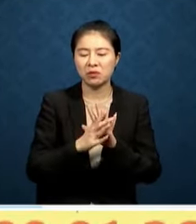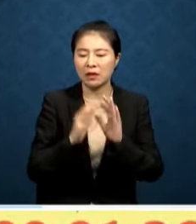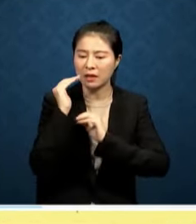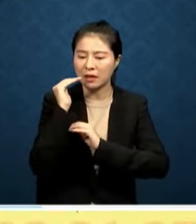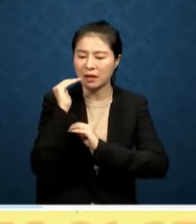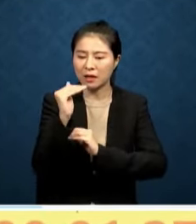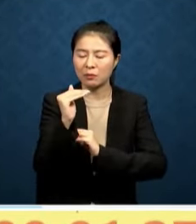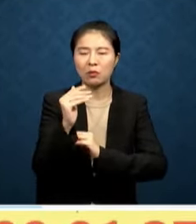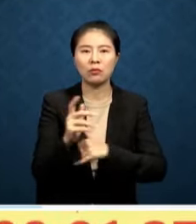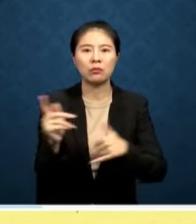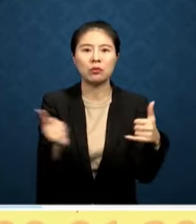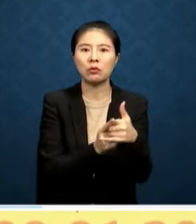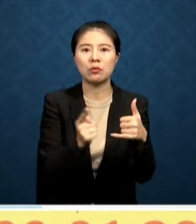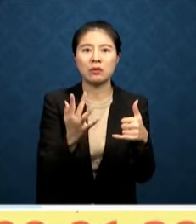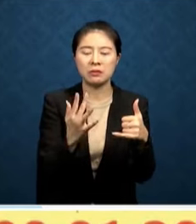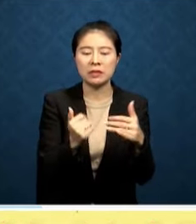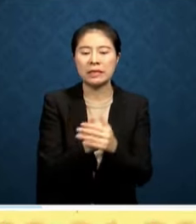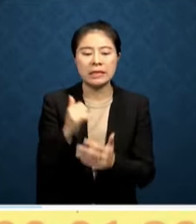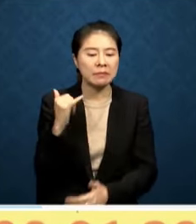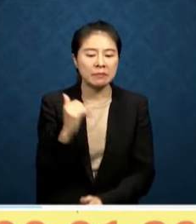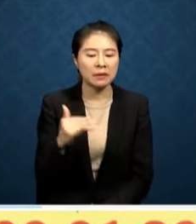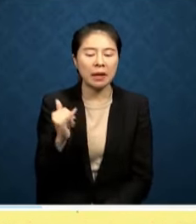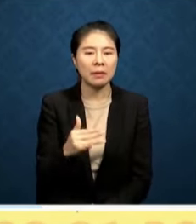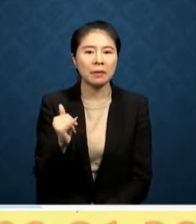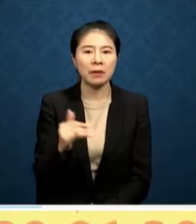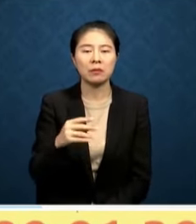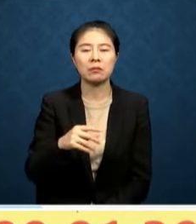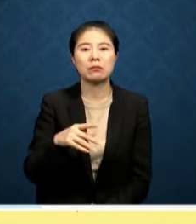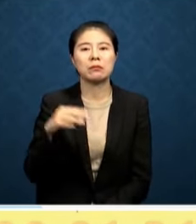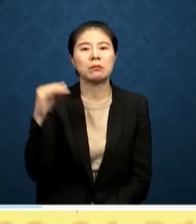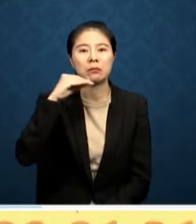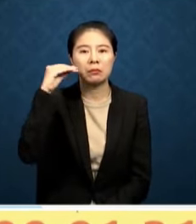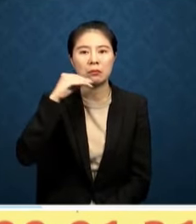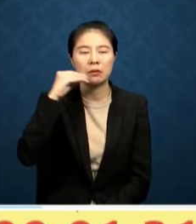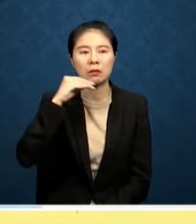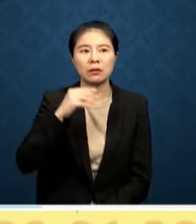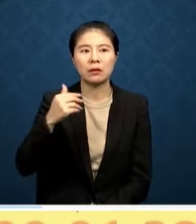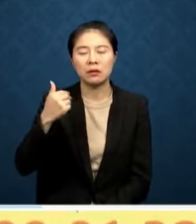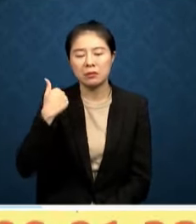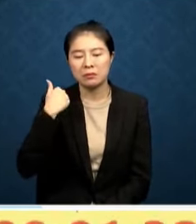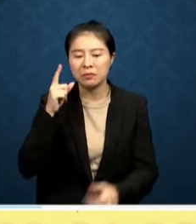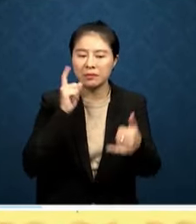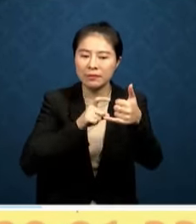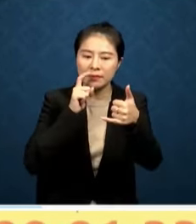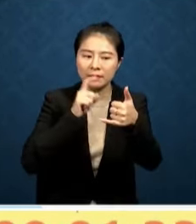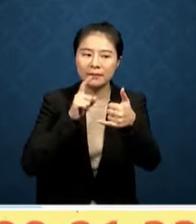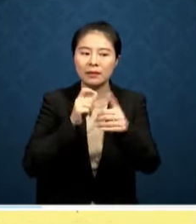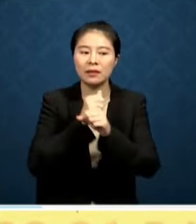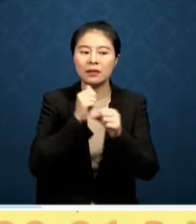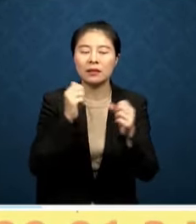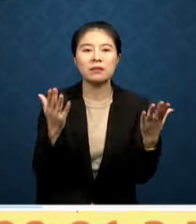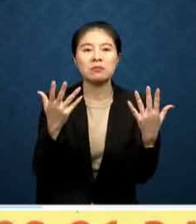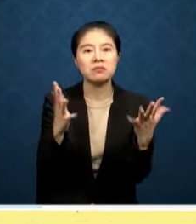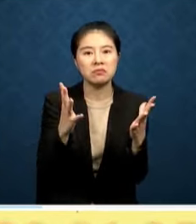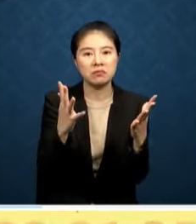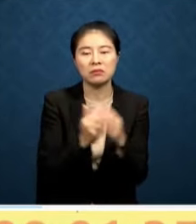า คุณไม่มาประชุมในแต่ละครั้งเนี่ยจะมีการสอบสวนหรือไม่ตรงนี้ไม่มีนะครับแ